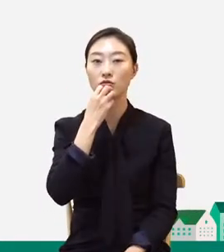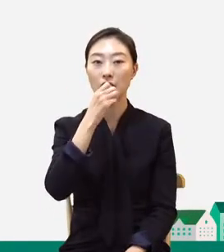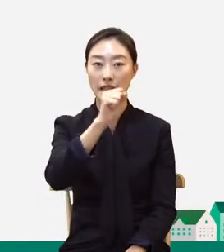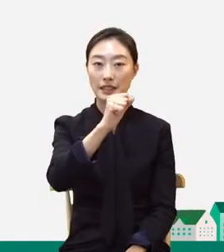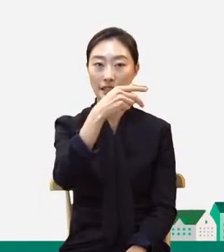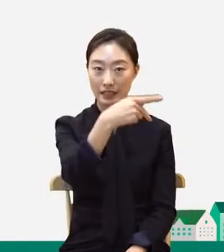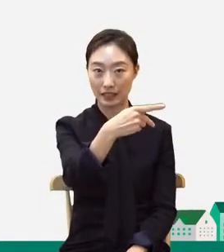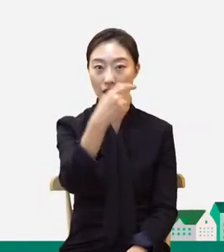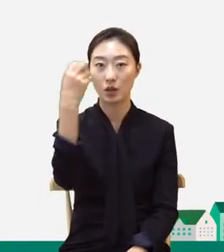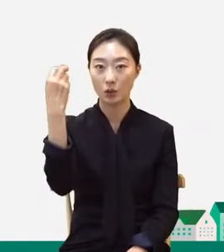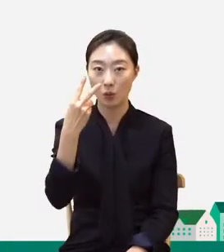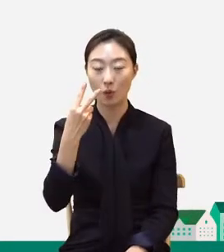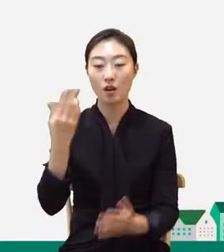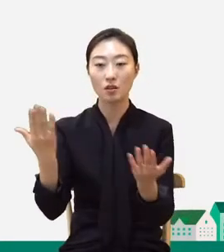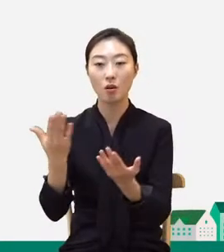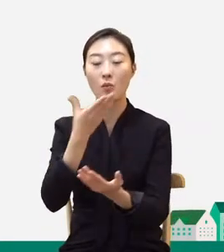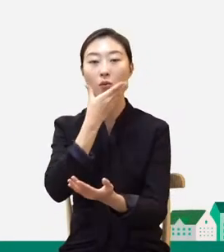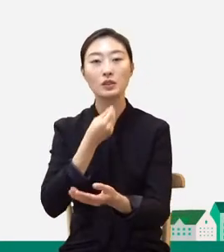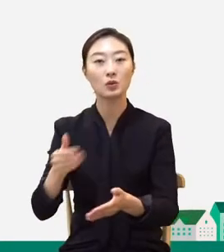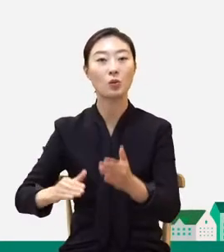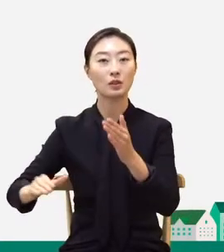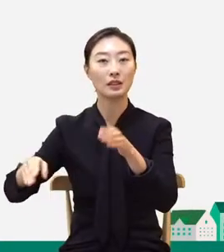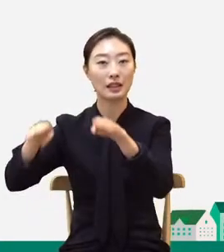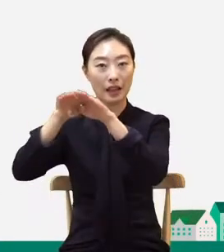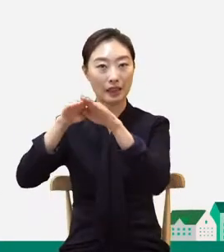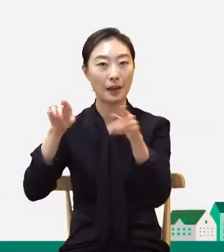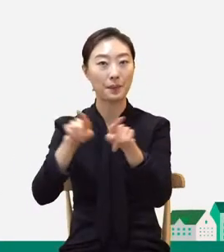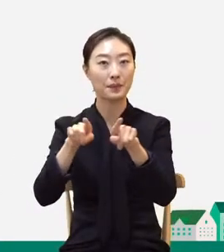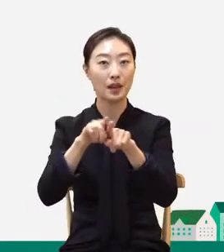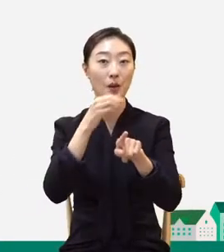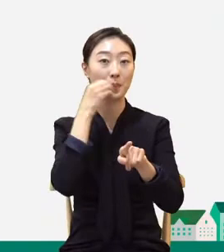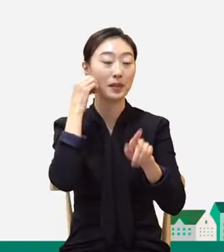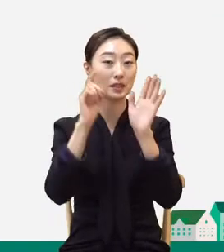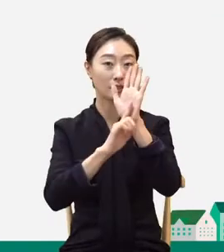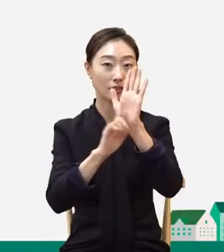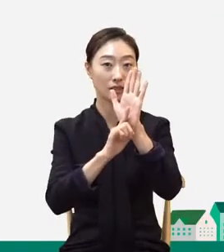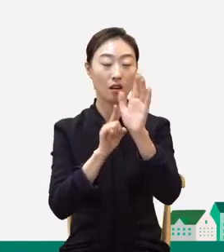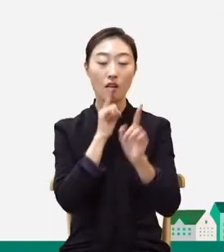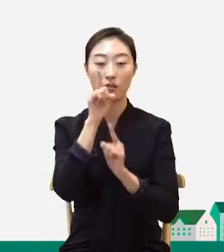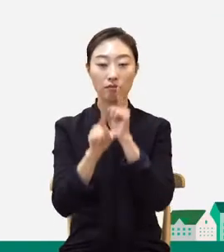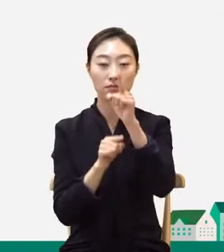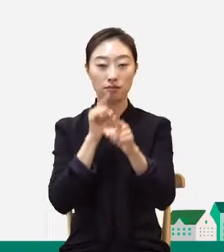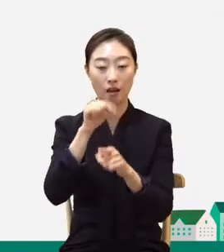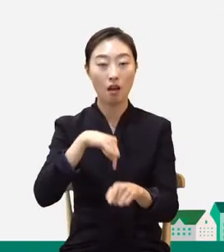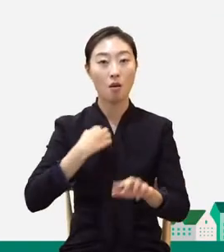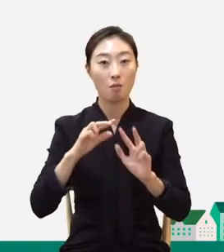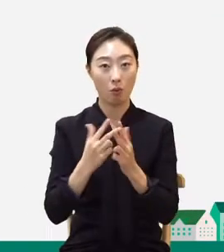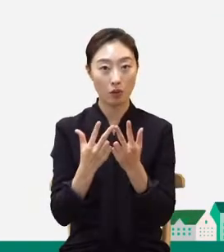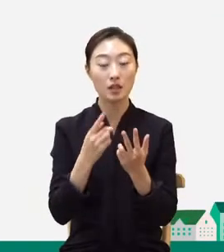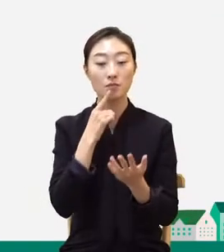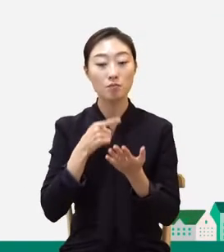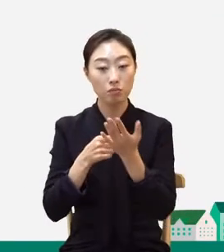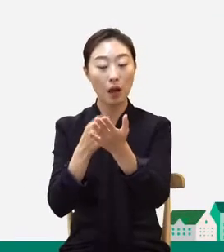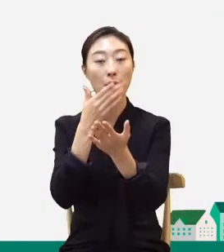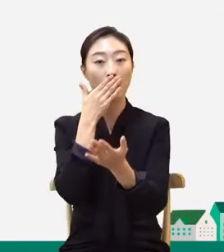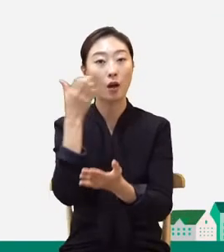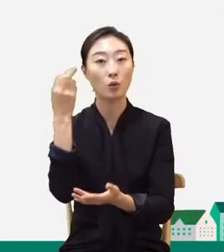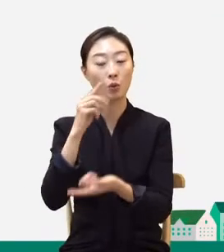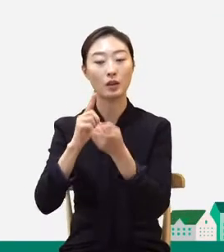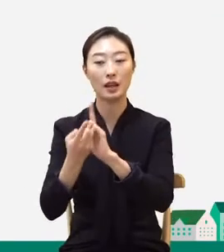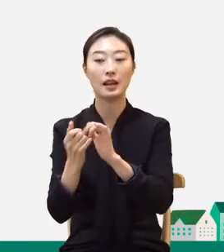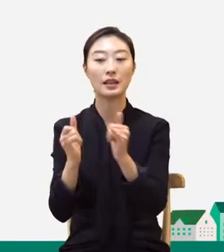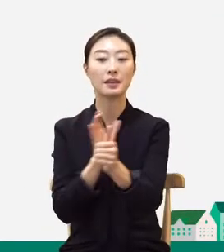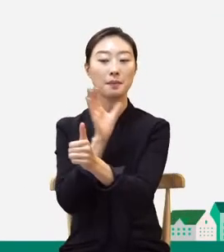블루터치 홈페이지를 통해서 이루어지고 있고요. 이후로 이제 지원주택을 신청을 하는데 당사자가 당연히 하실 수 있고 또